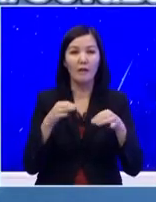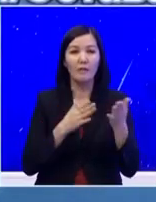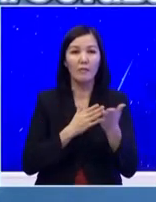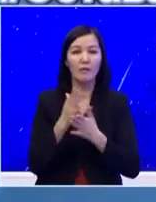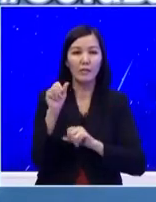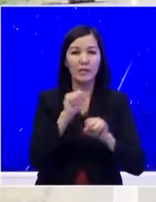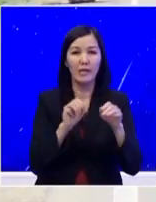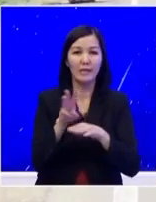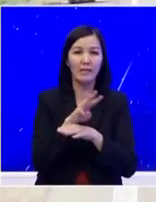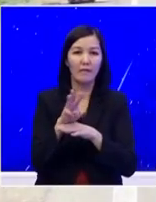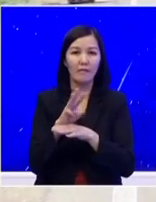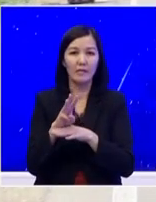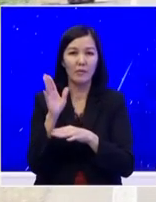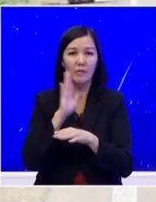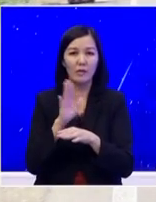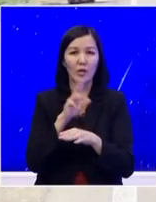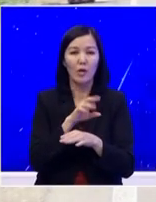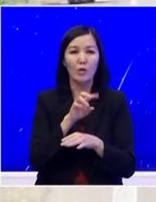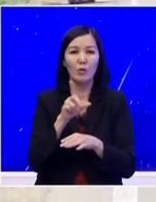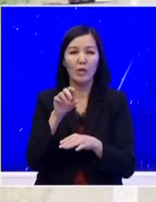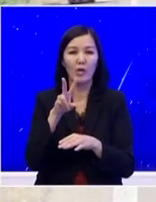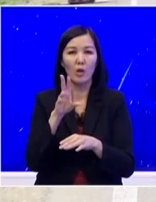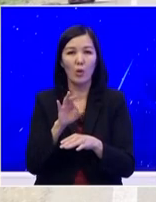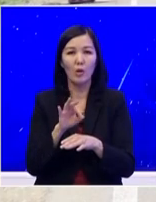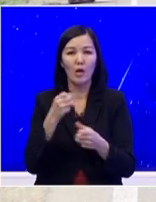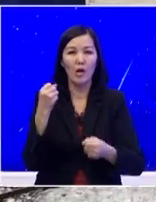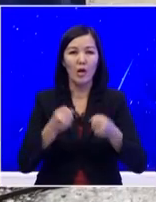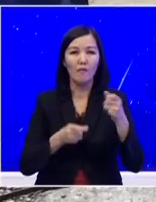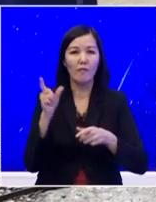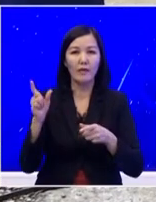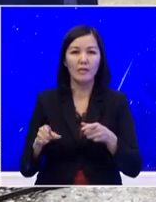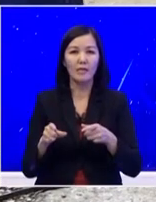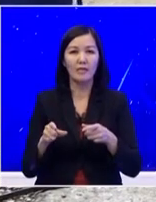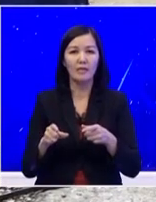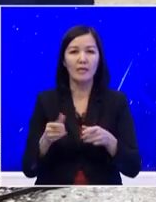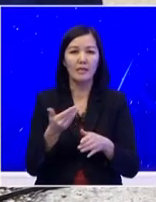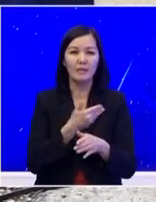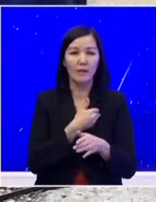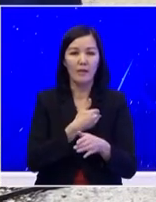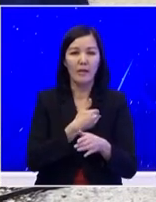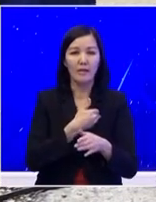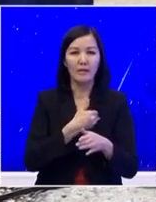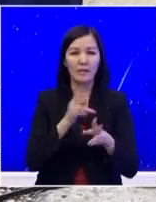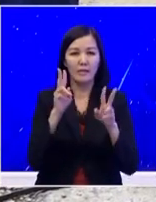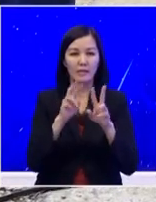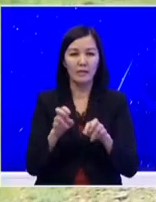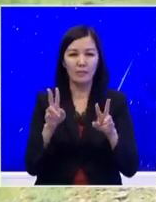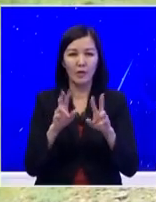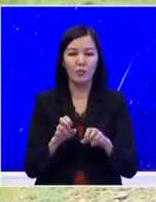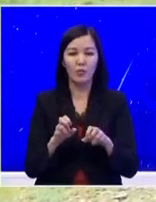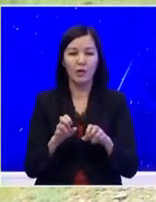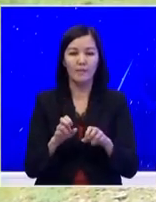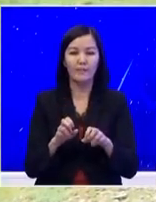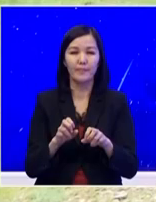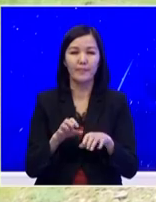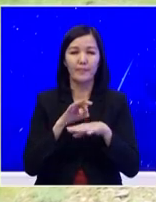проходят дезинфекцию специальным раствором «Люер-хлор», а у водителя транспортного средства и пассажиров замеряется температура